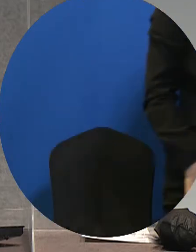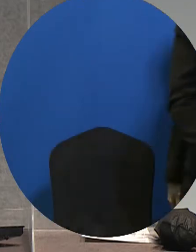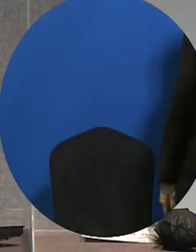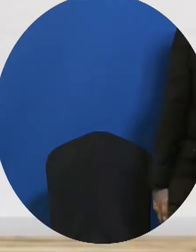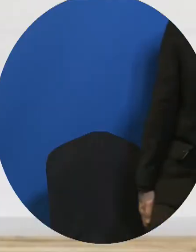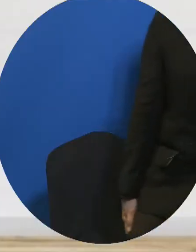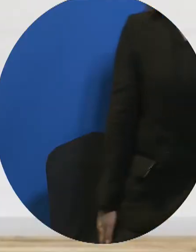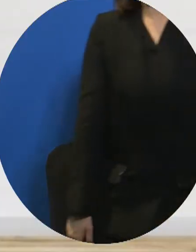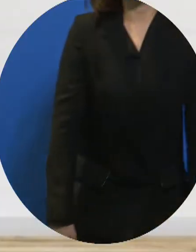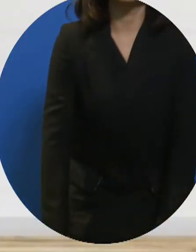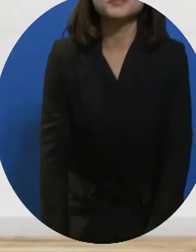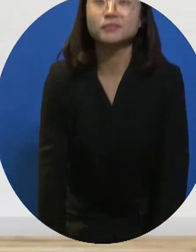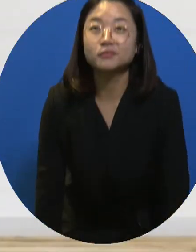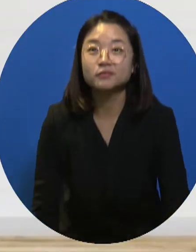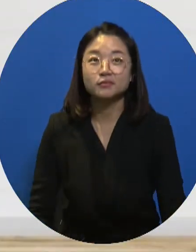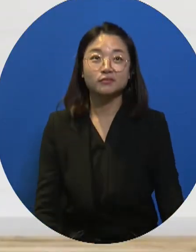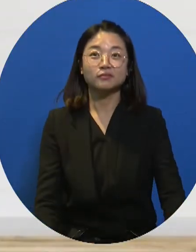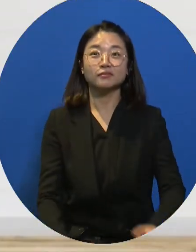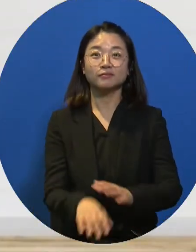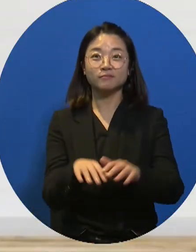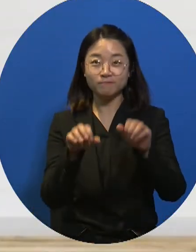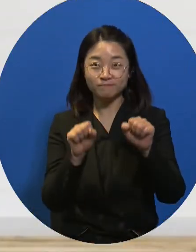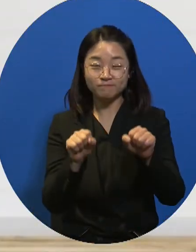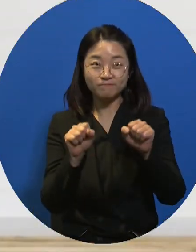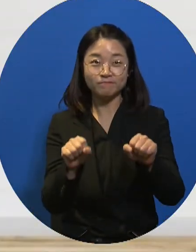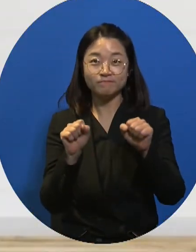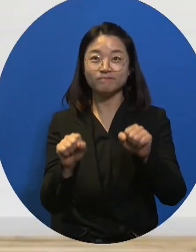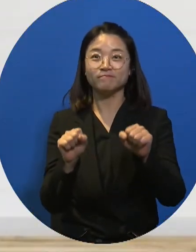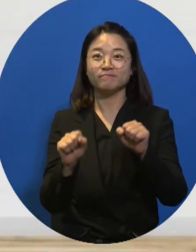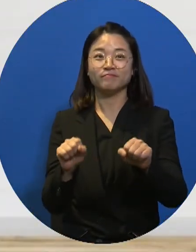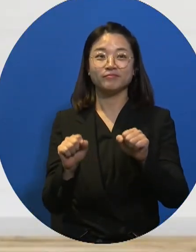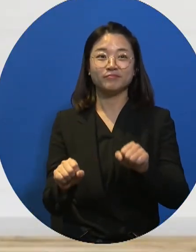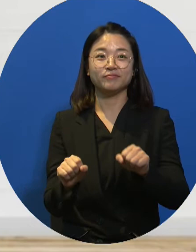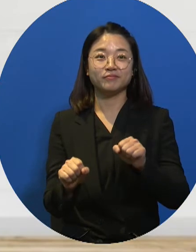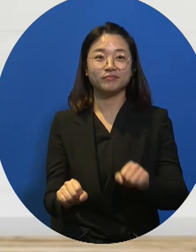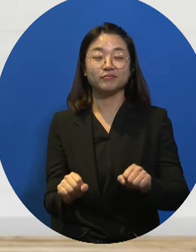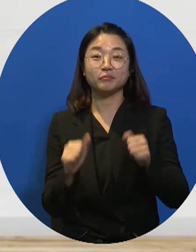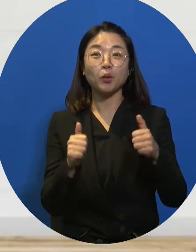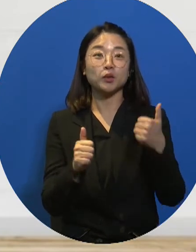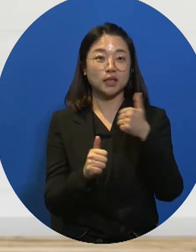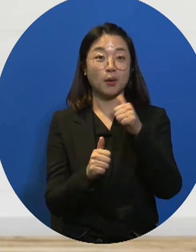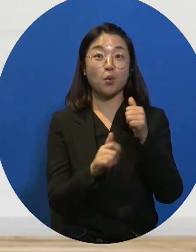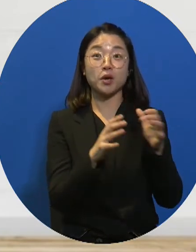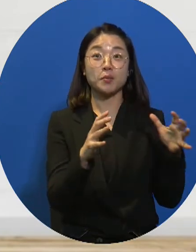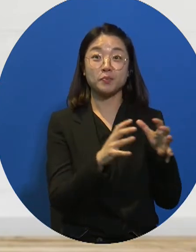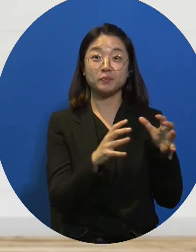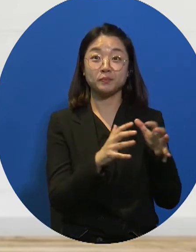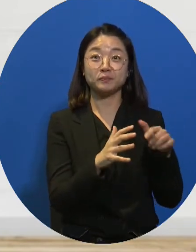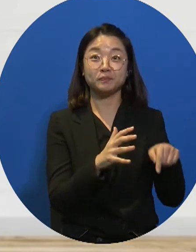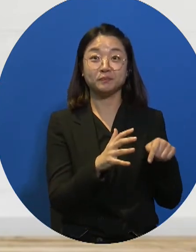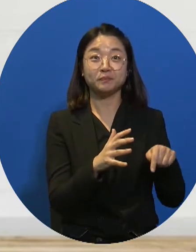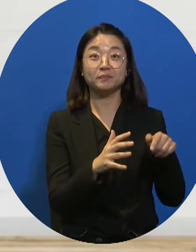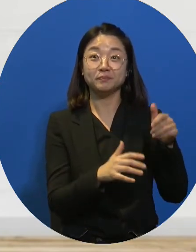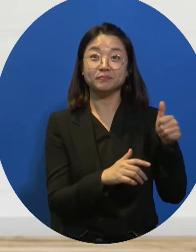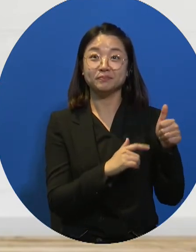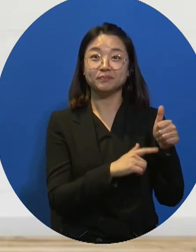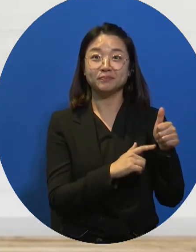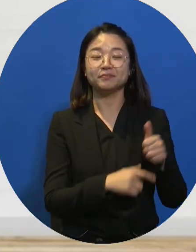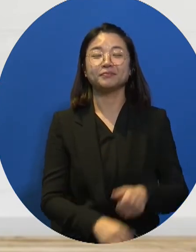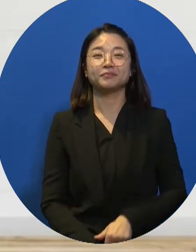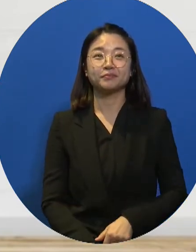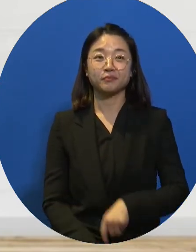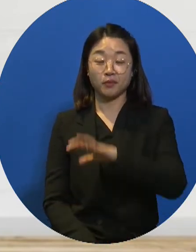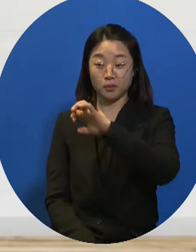네, 안녕하세요. 저는 민주사회를 위한 변호사 모임의 류다솔이라고 합니다. 네, 오늘 평창 장애